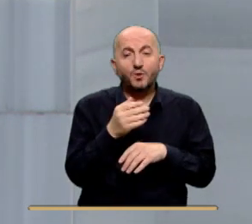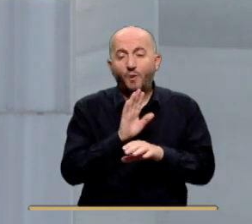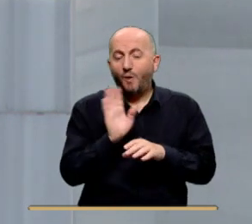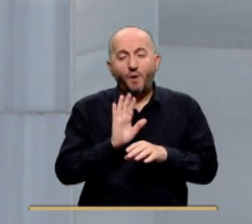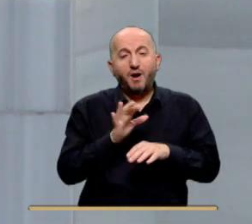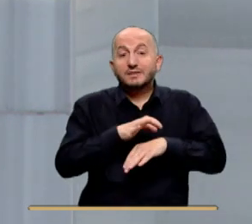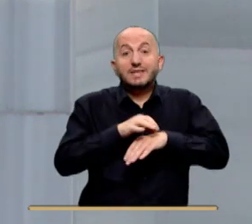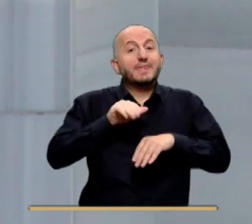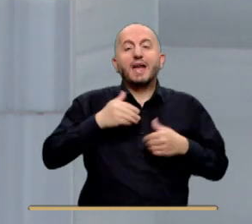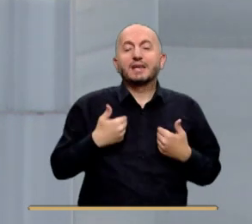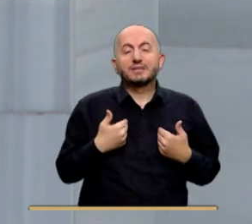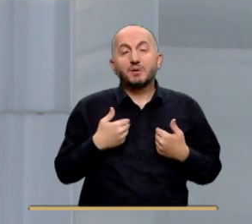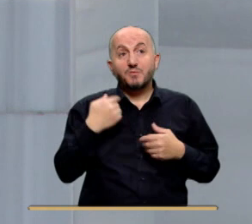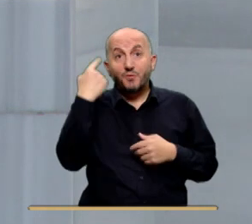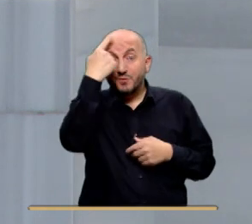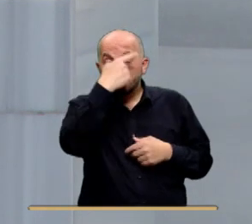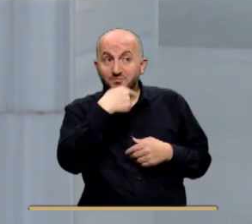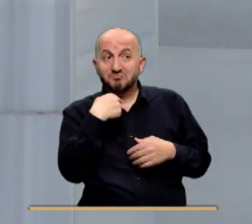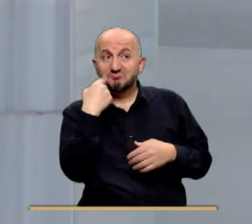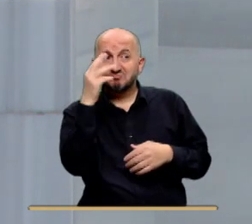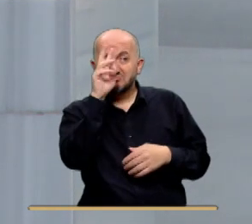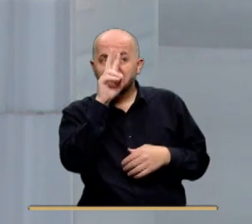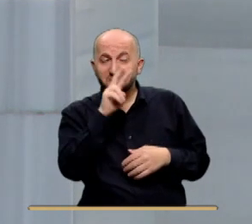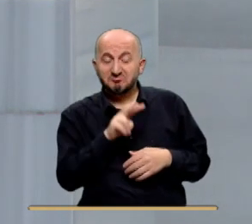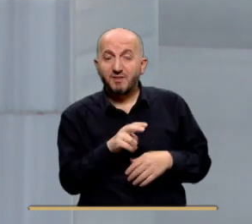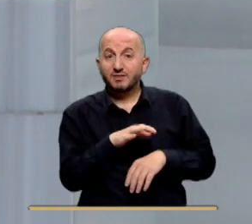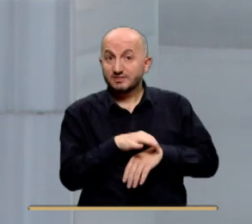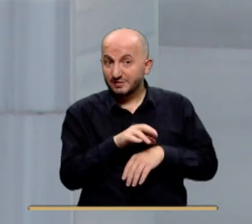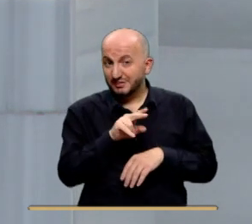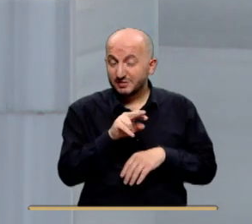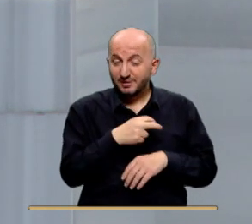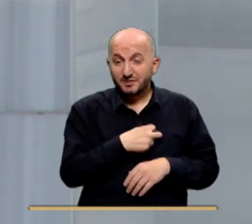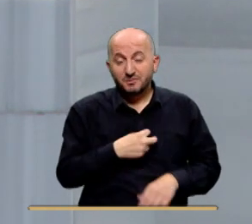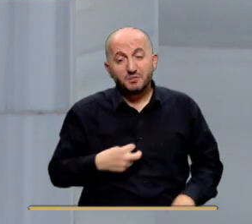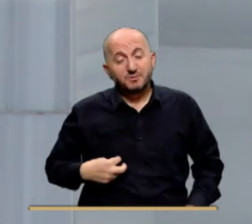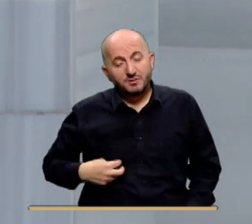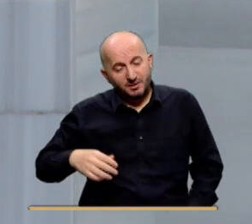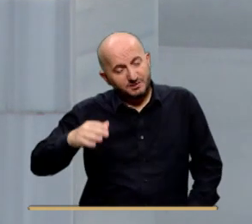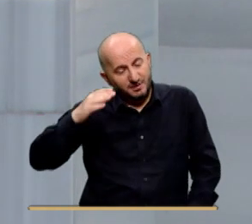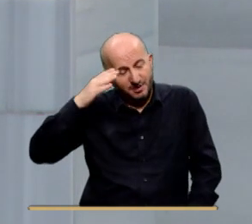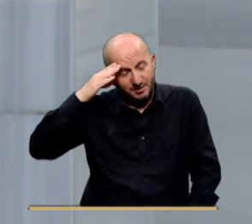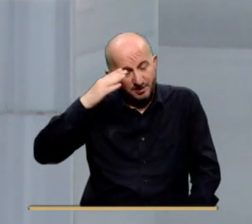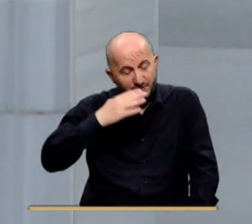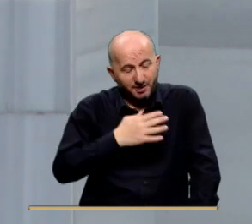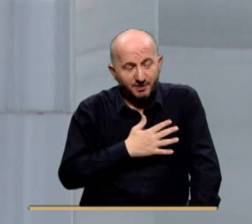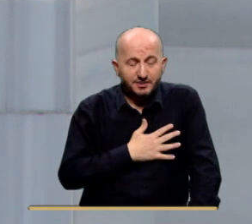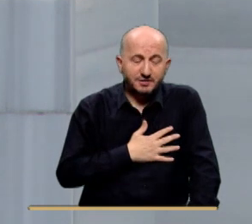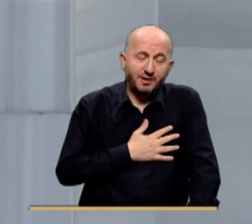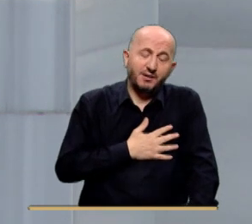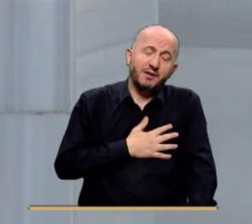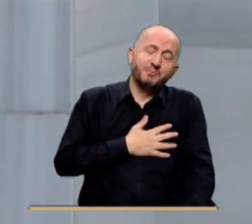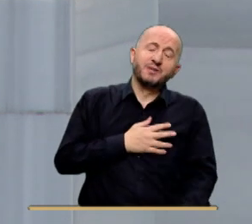değilim. Yok diyor, haliniz öyle değil. Diyor ki Resulullah sallallahu aleyhi ve